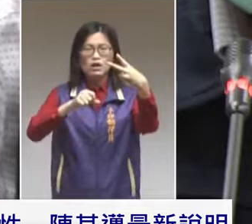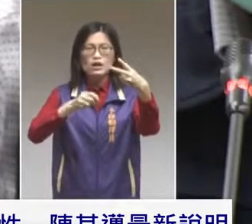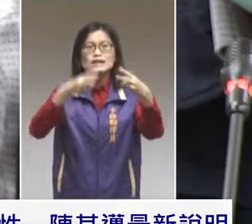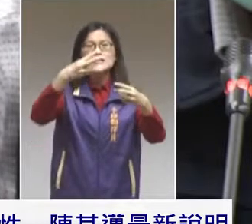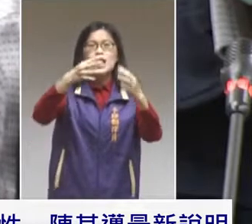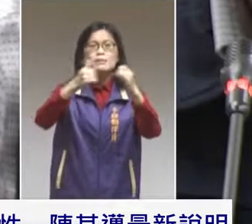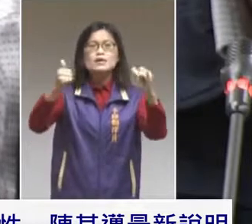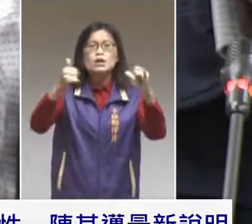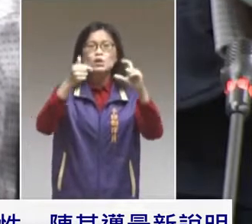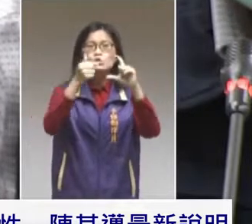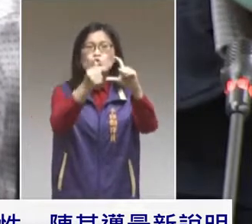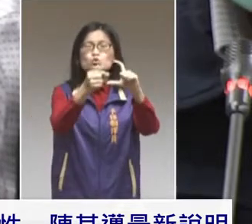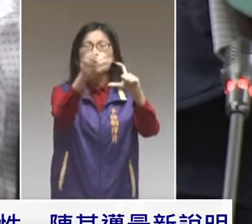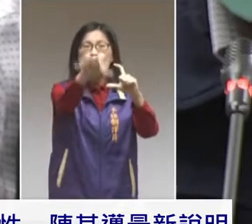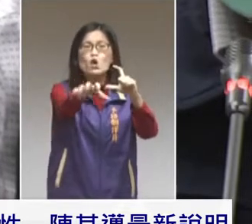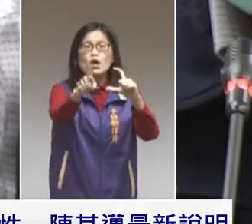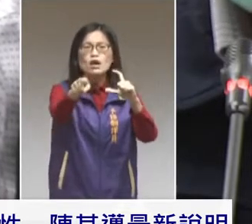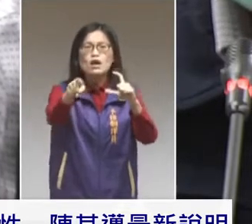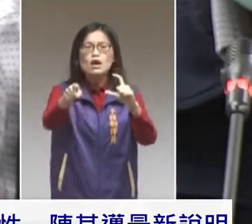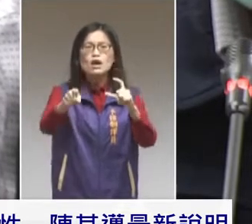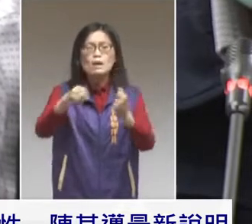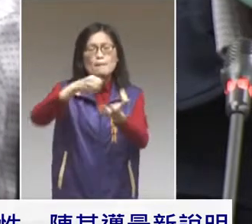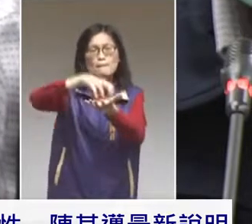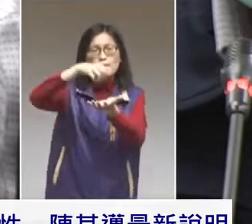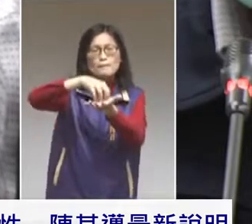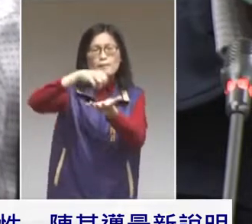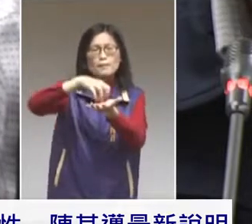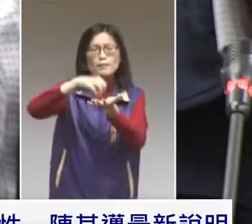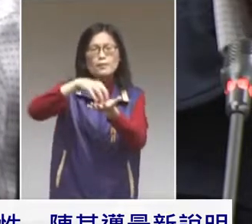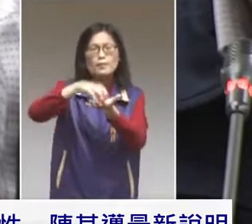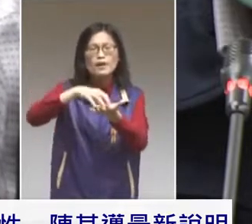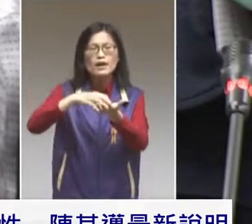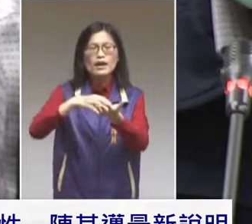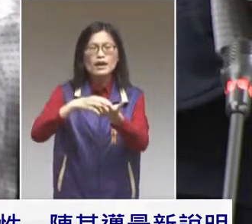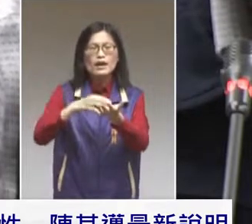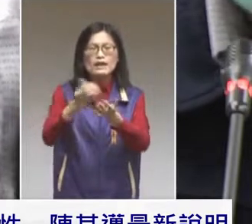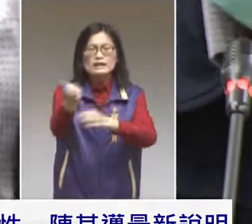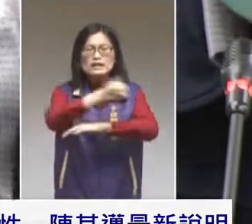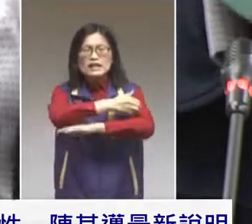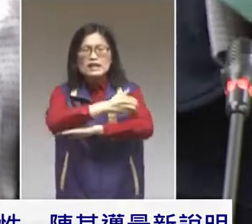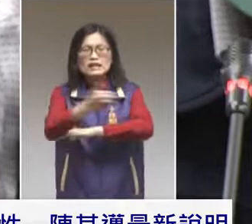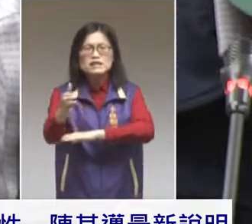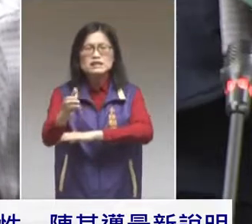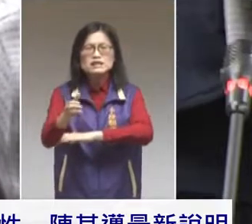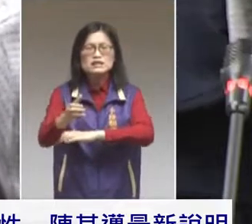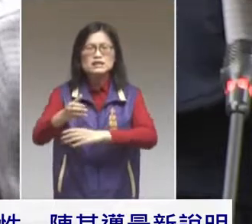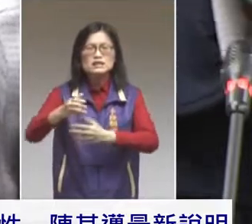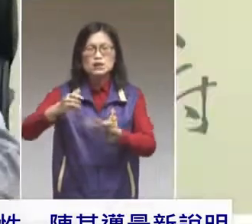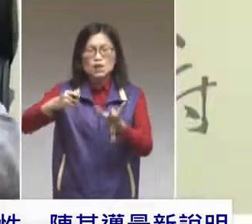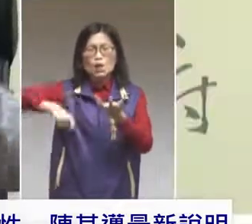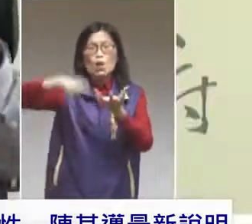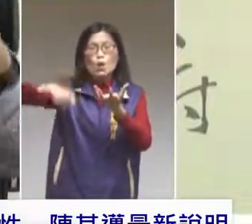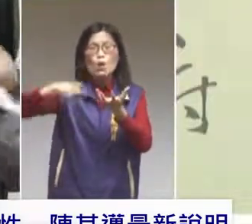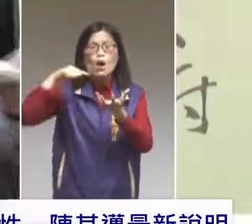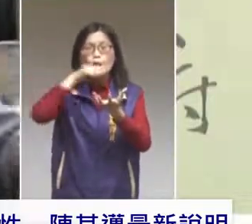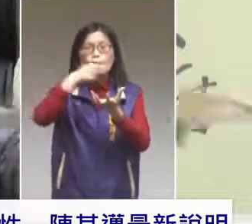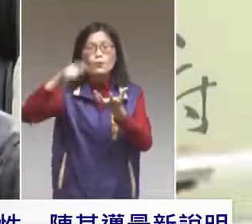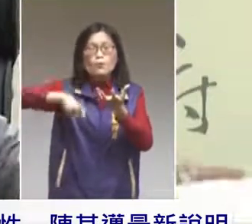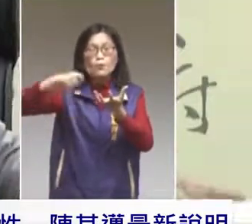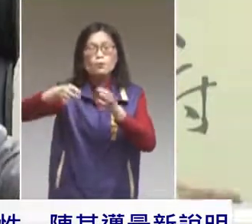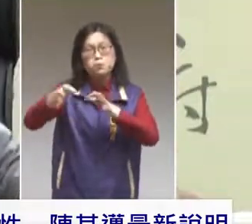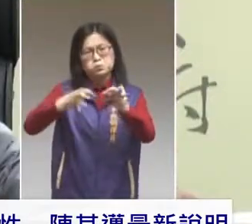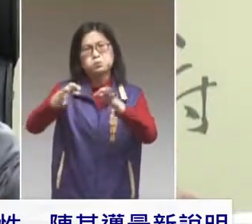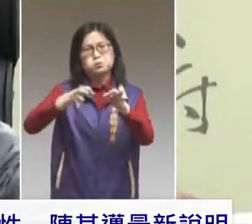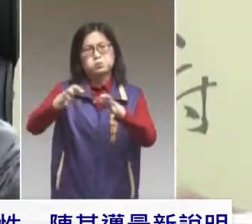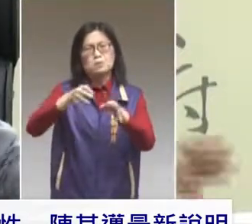雄。那2月15号有到这个三民区的这个养生馒头，以及前镇区的这个砂